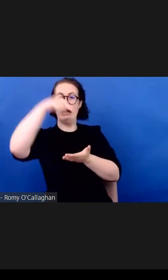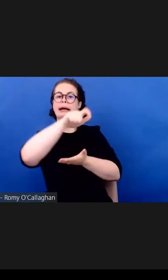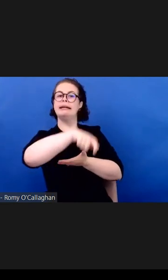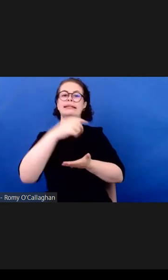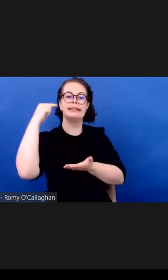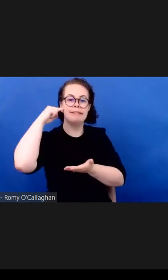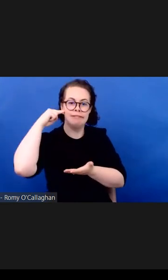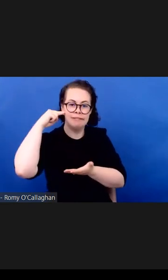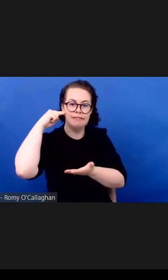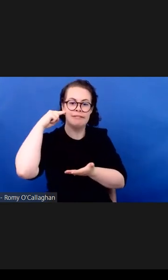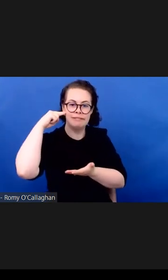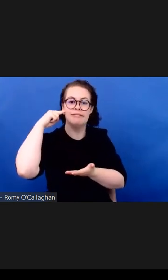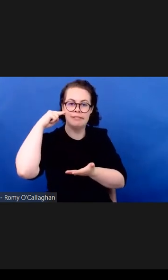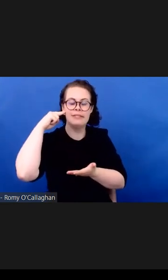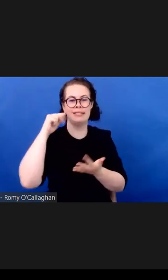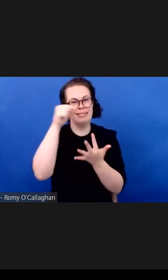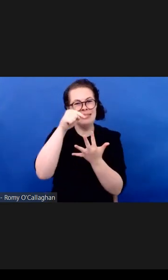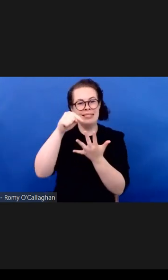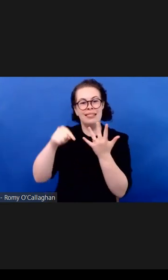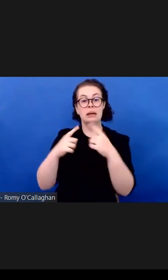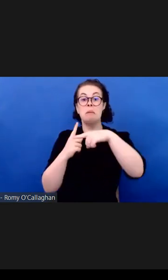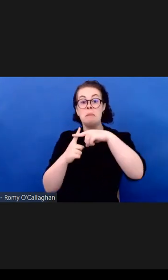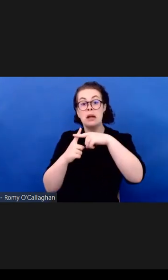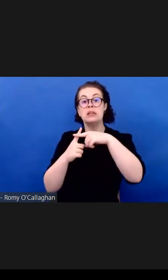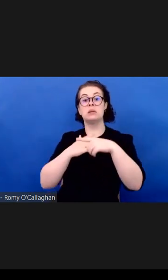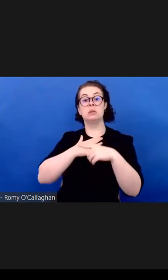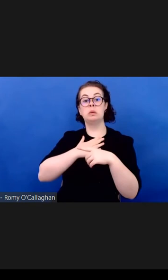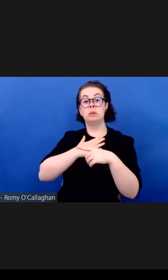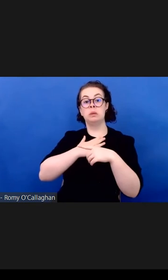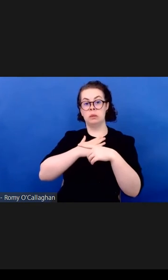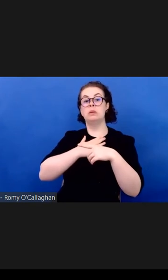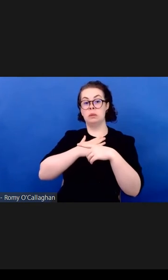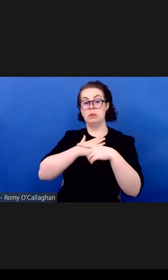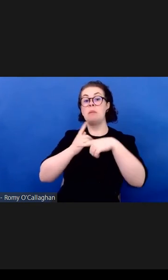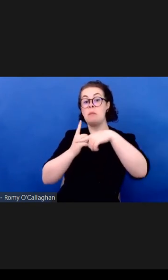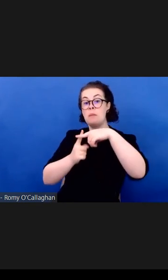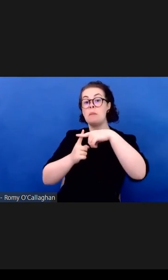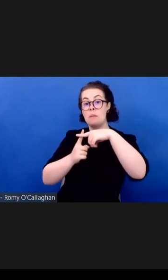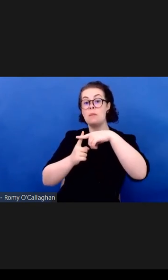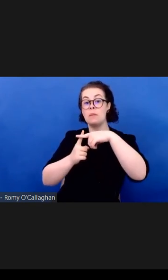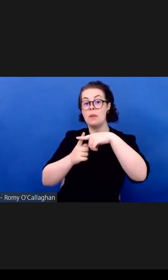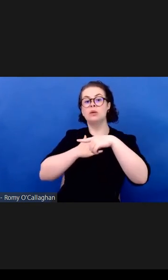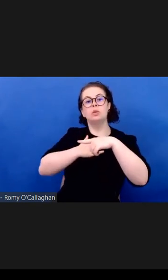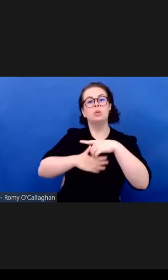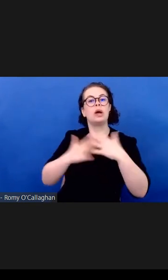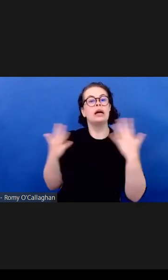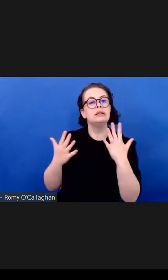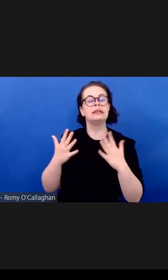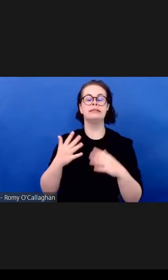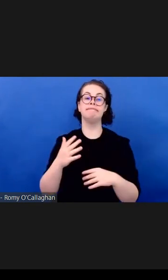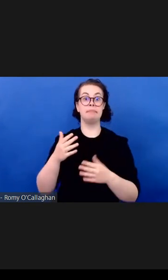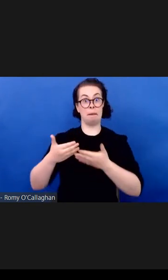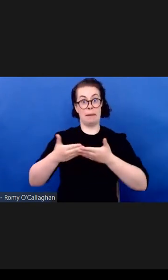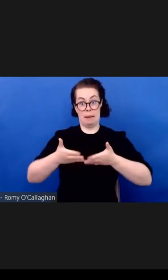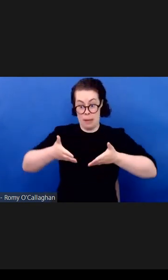যে এটা বধির বাচ্চার খাতা। আলিপুর বা জলপাইগুড়ির মধ্যে যাতে একটা উন্নত মানের মেশিন তৈরি হয়, যাতে